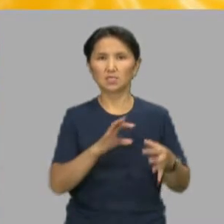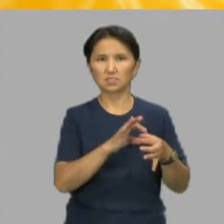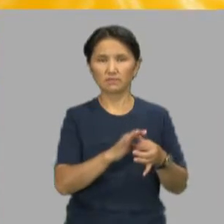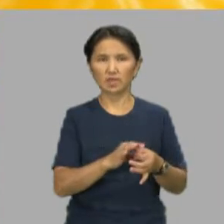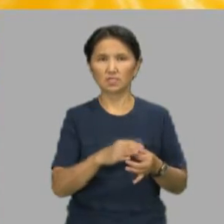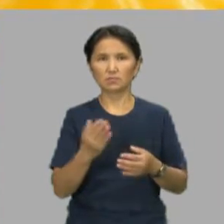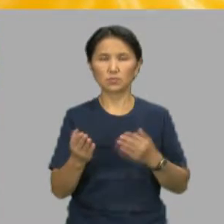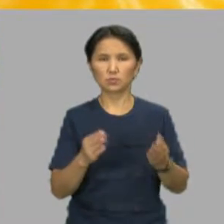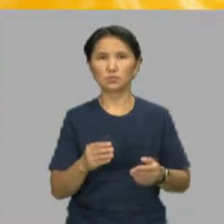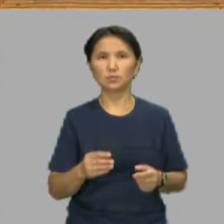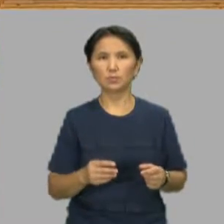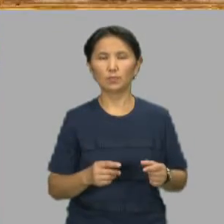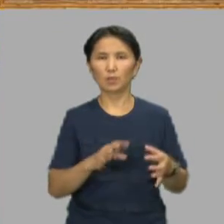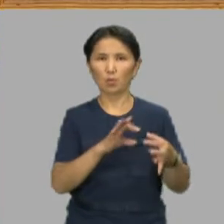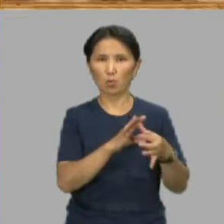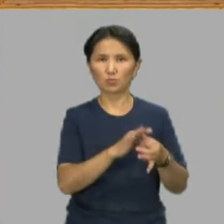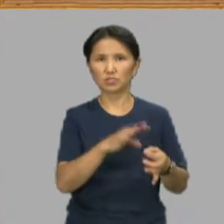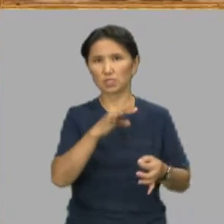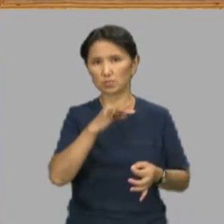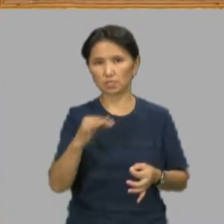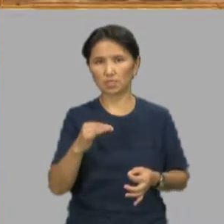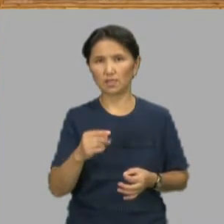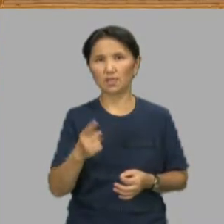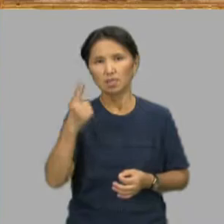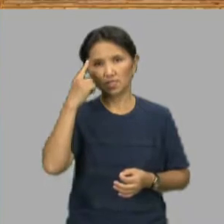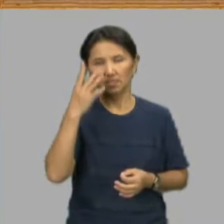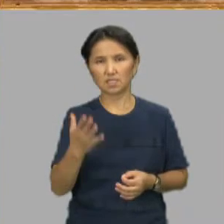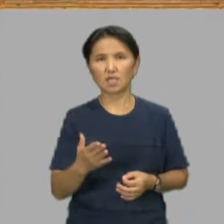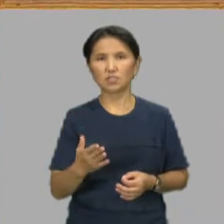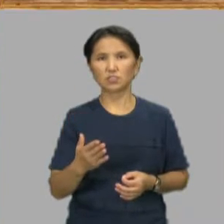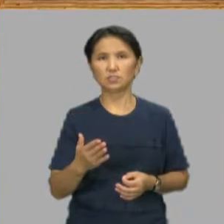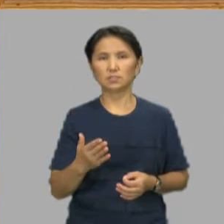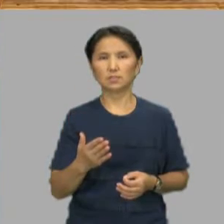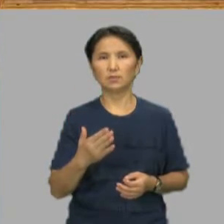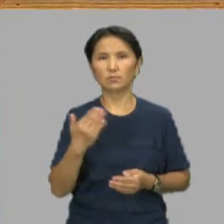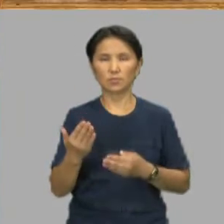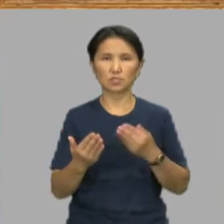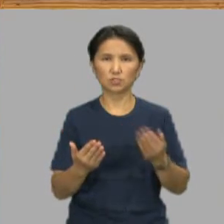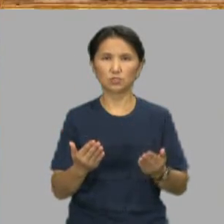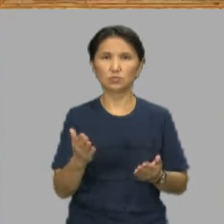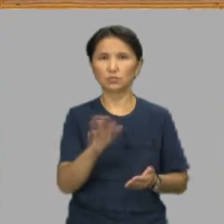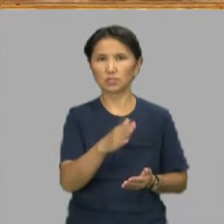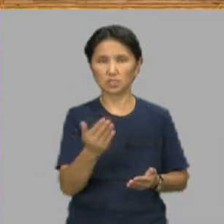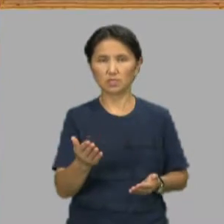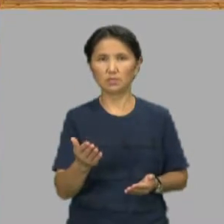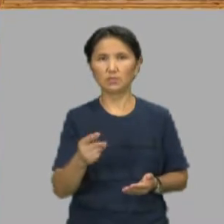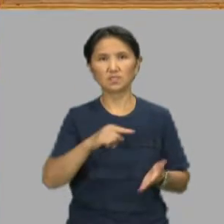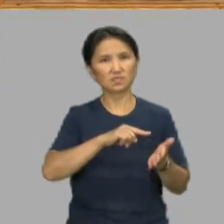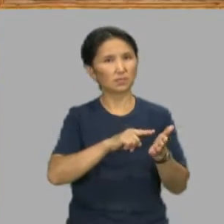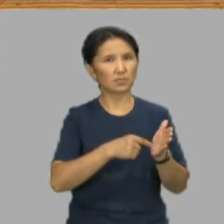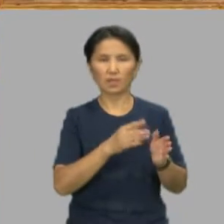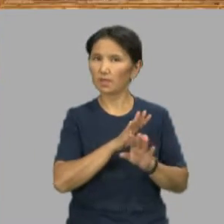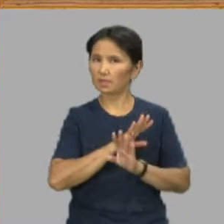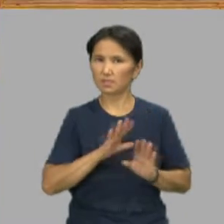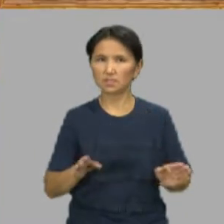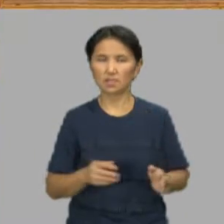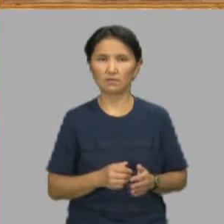помощи союза «и». Значит, между ними запятая не